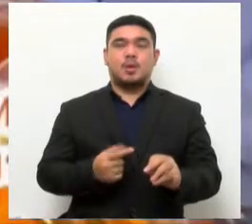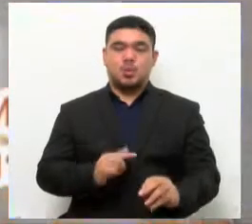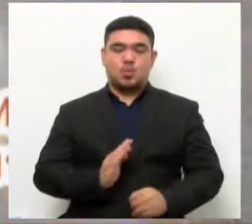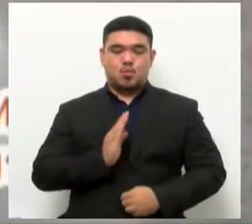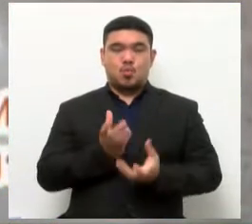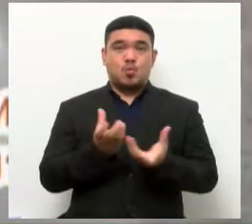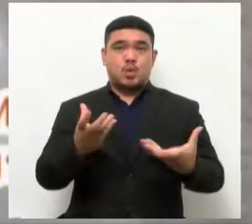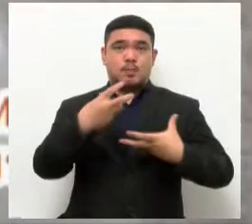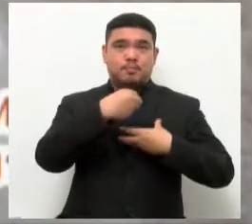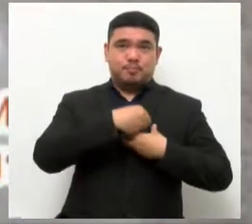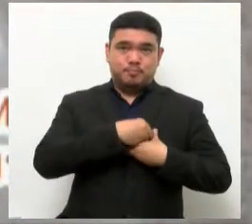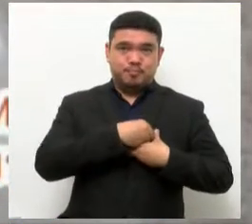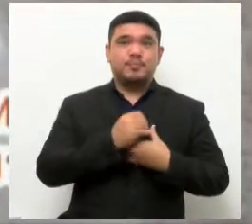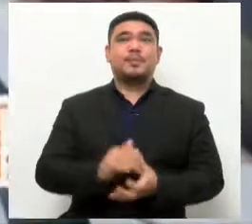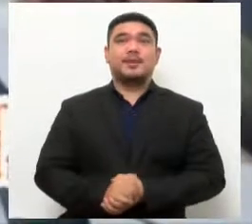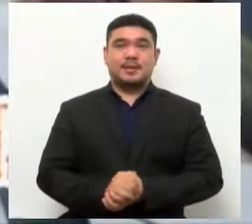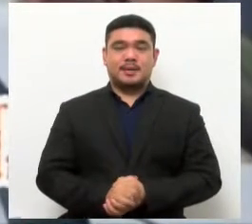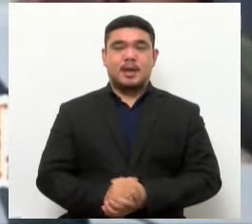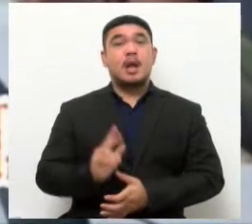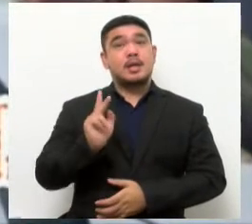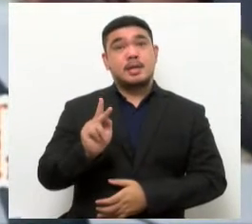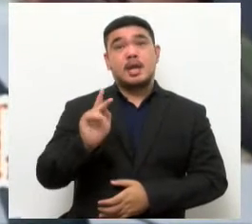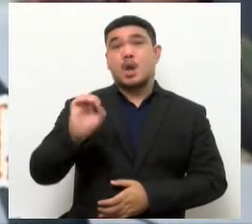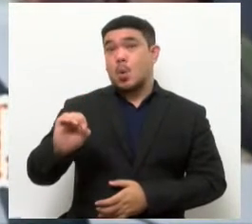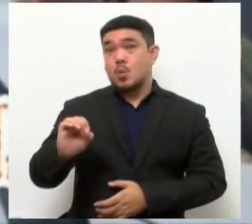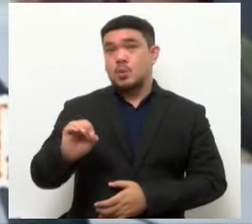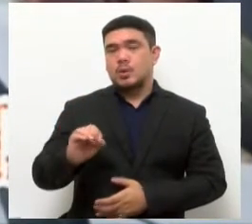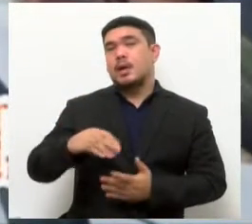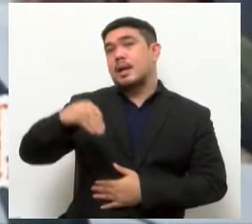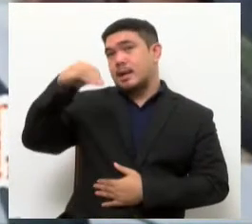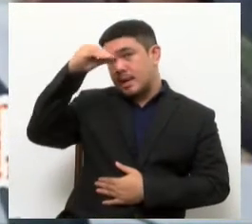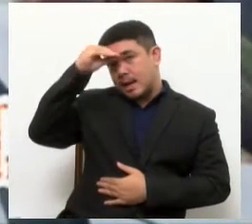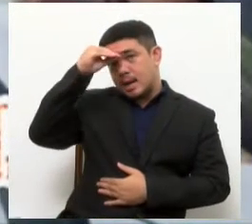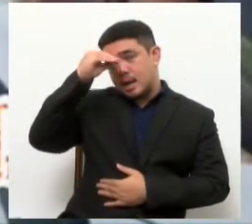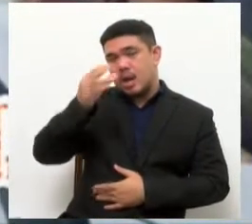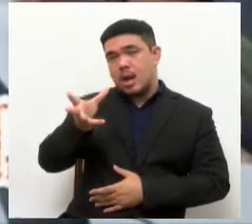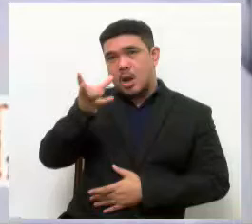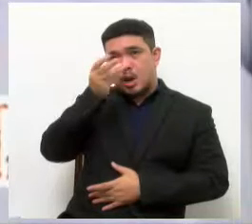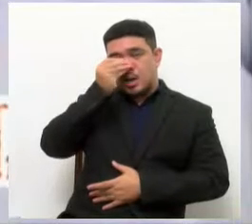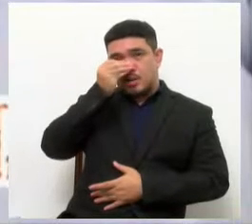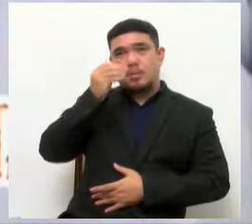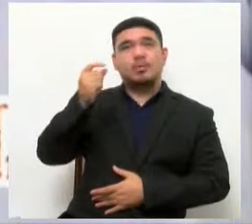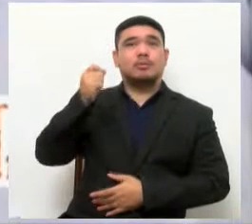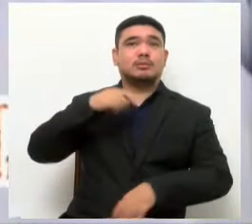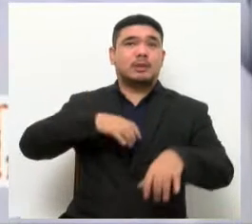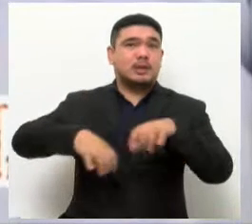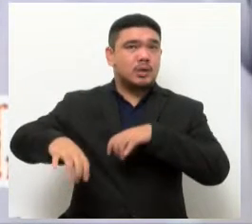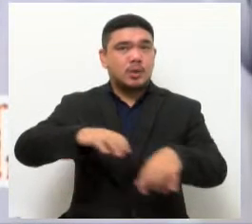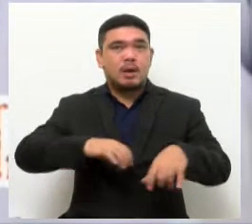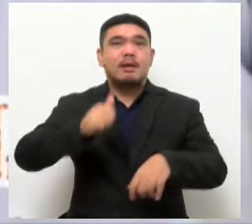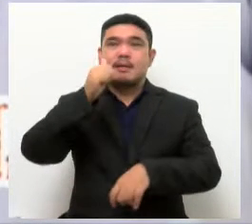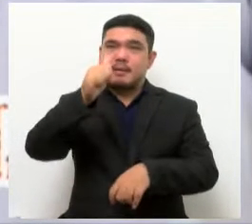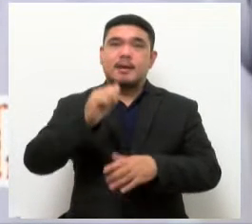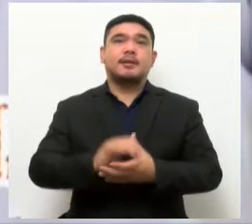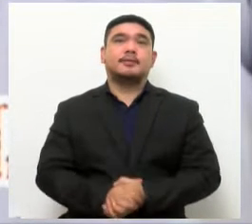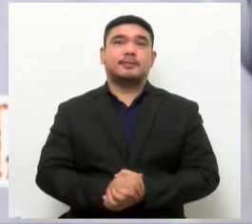ธรรมพรหมวิหารสูง KOKnowledge Organization เป็นผู้มีการจัดการองค์ความรู้ต่อเนื่อง